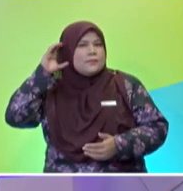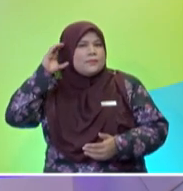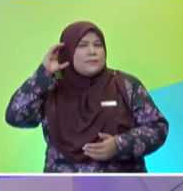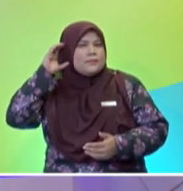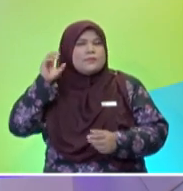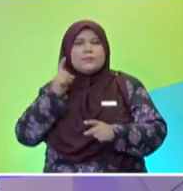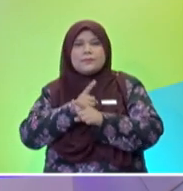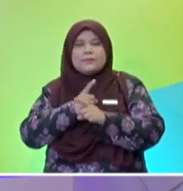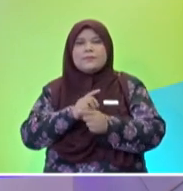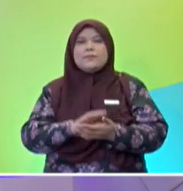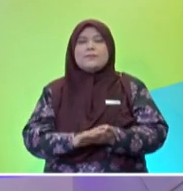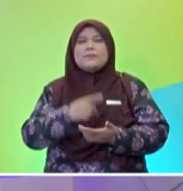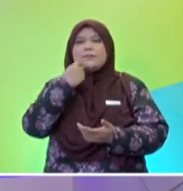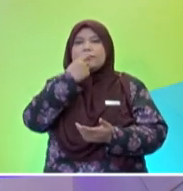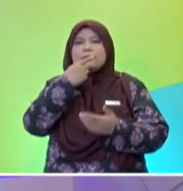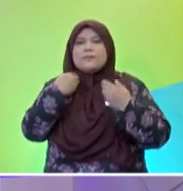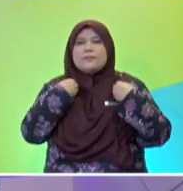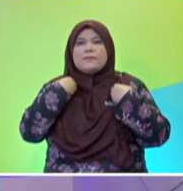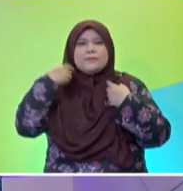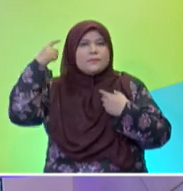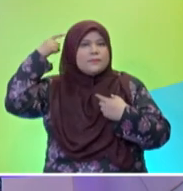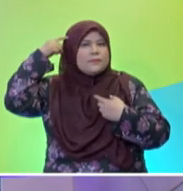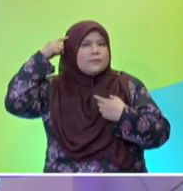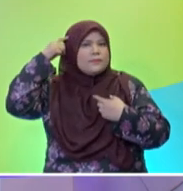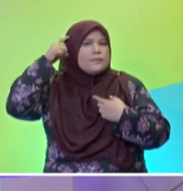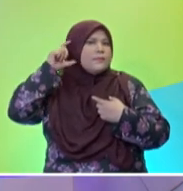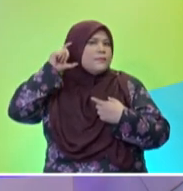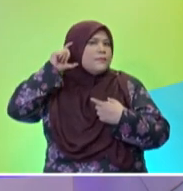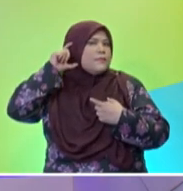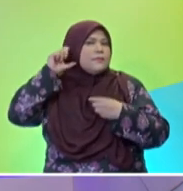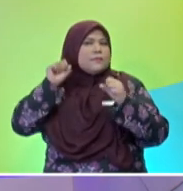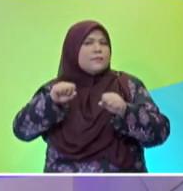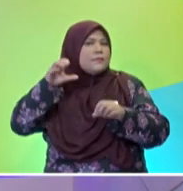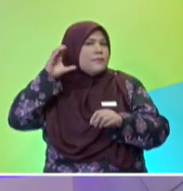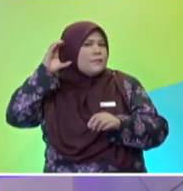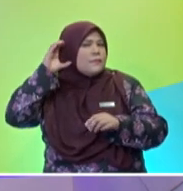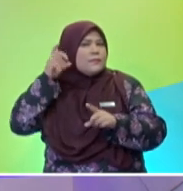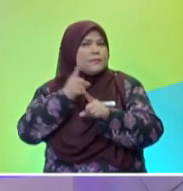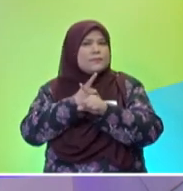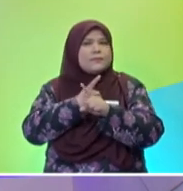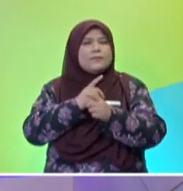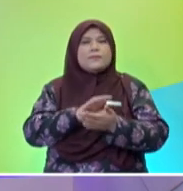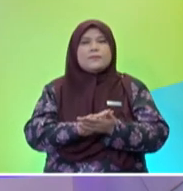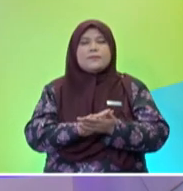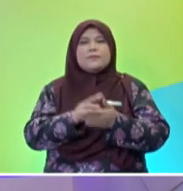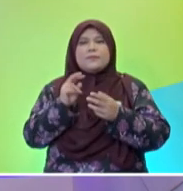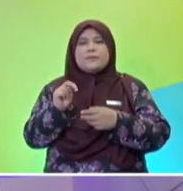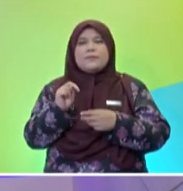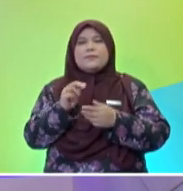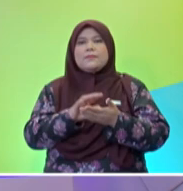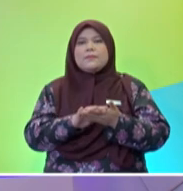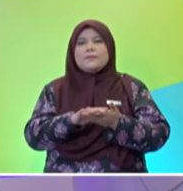yang ada di depan tuh Baiklah dan Mira akan tampakkan pada bot yang ada di sebelah Mira